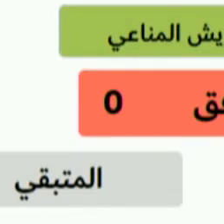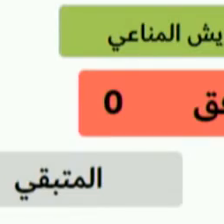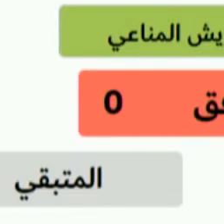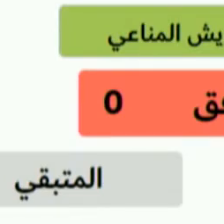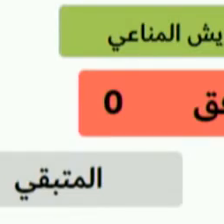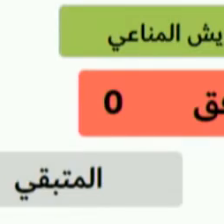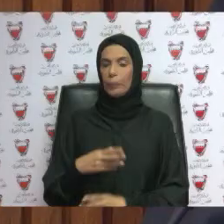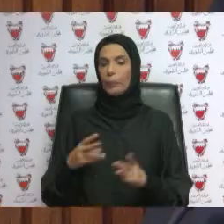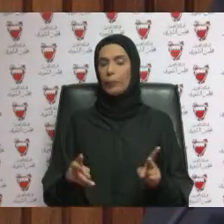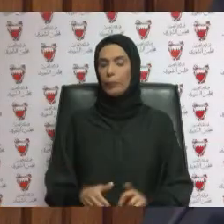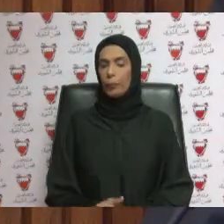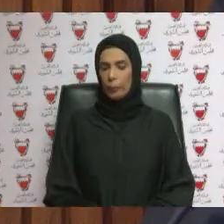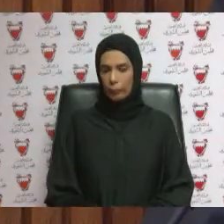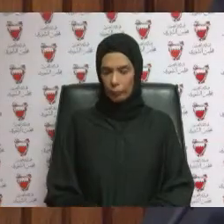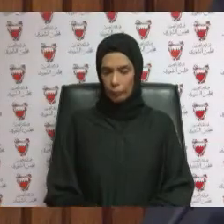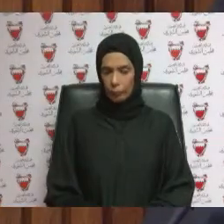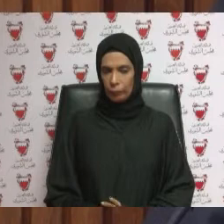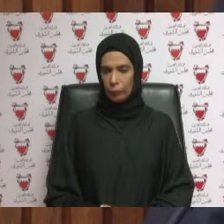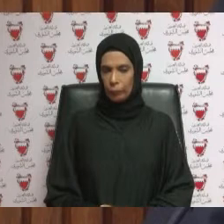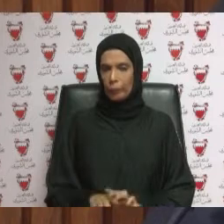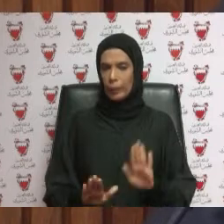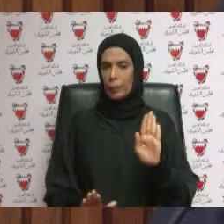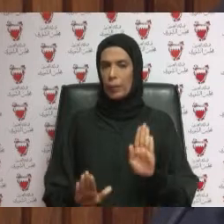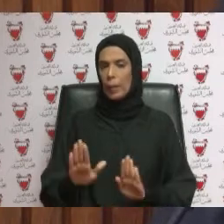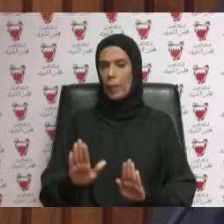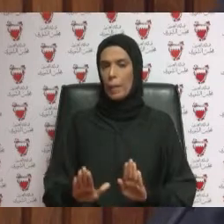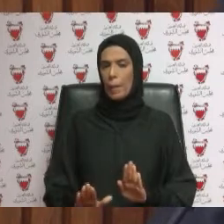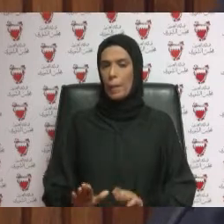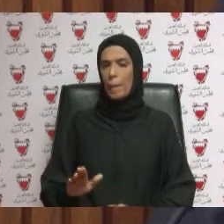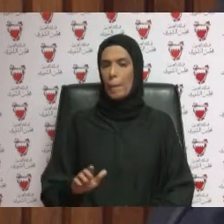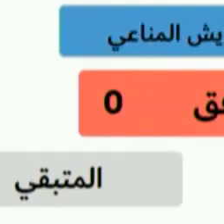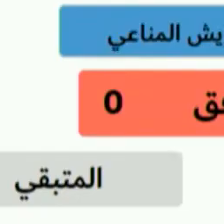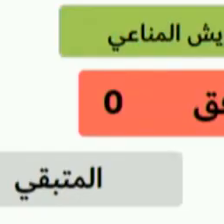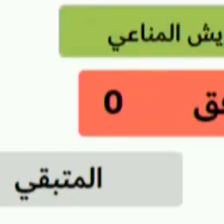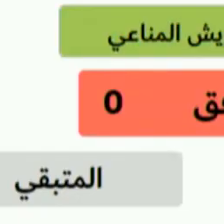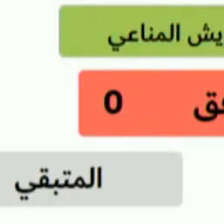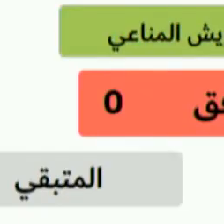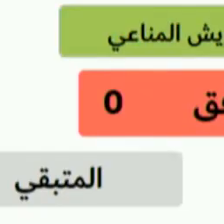أغلبية موافقة. ونصوت على البند هاء؟